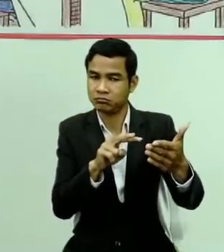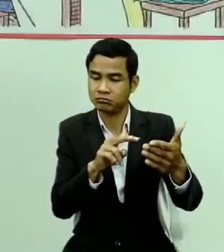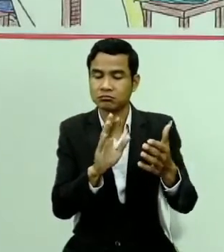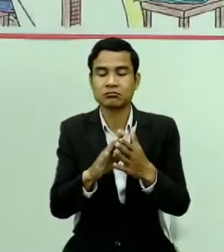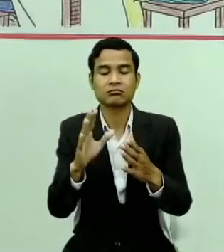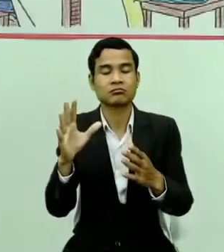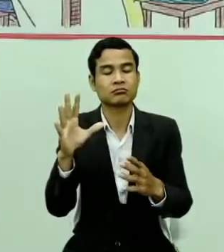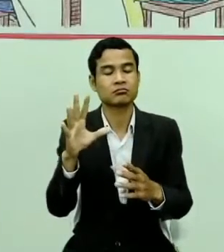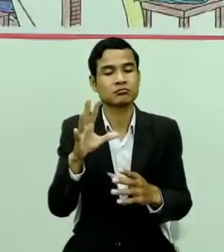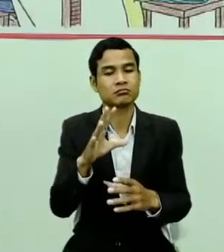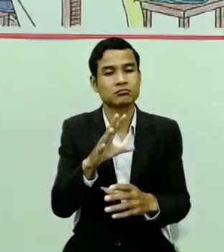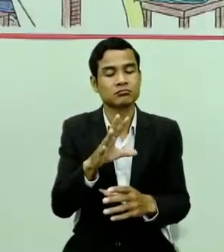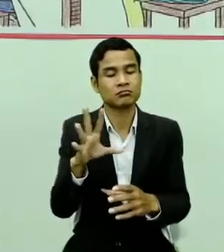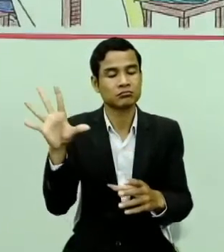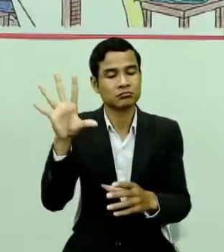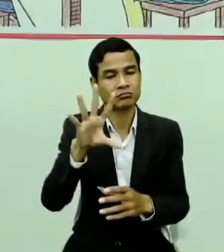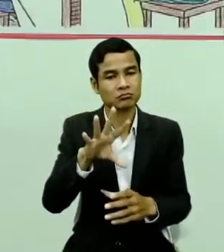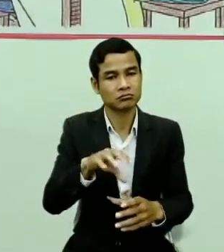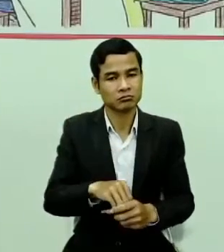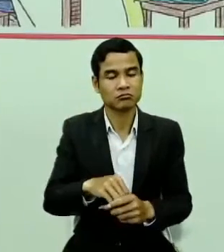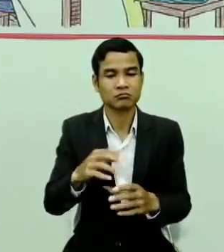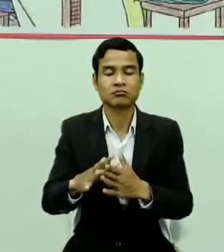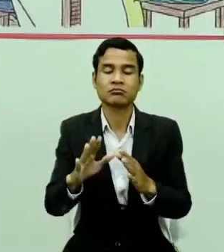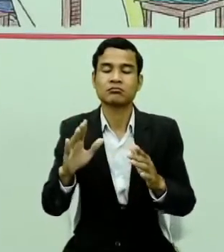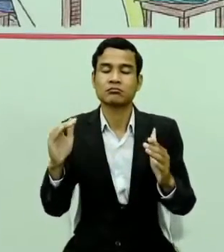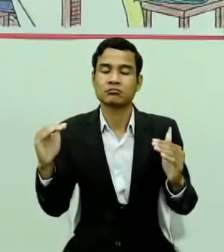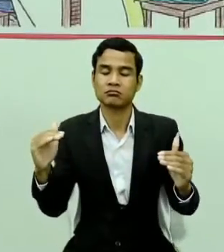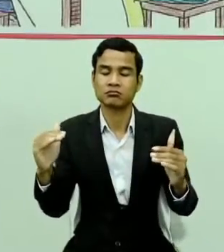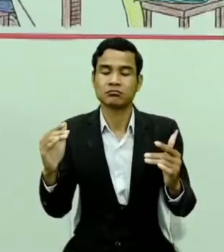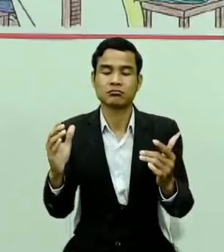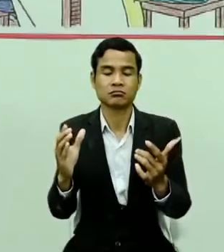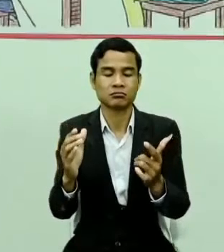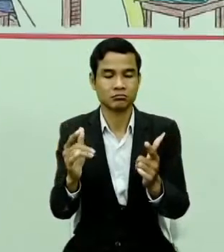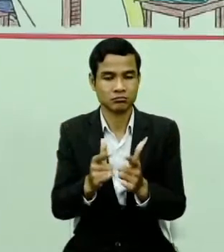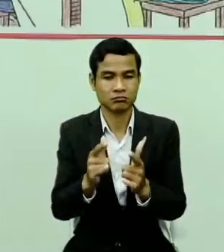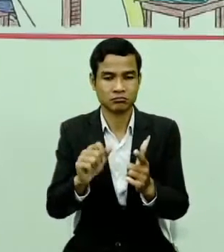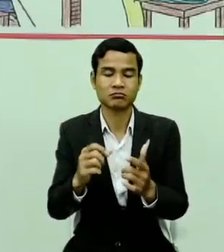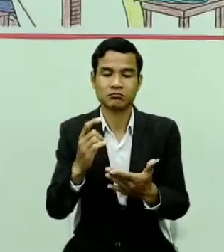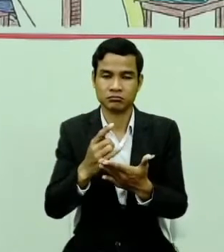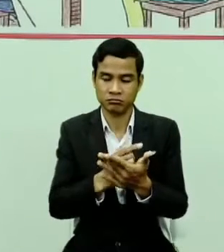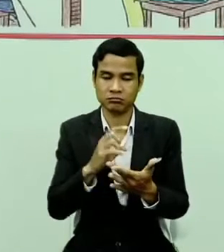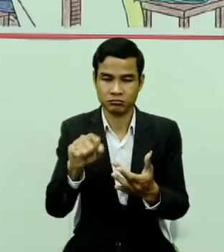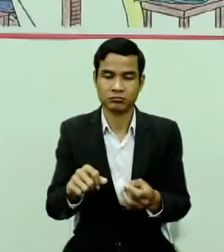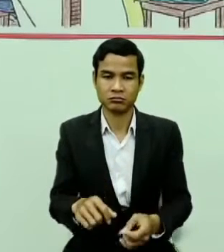từ sờ rộp bờ châu khnền tới, dương tròn cong tới chim mi đi sang khai bàn hời,